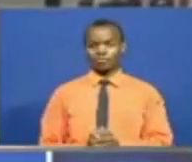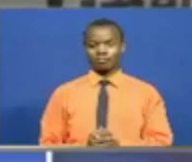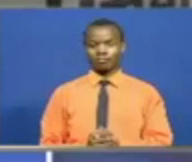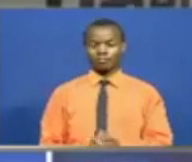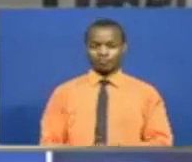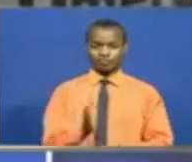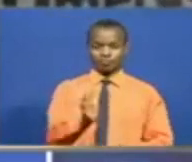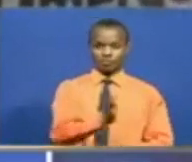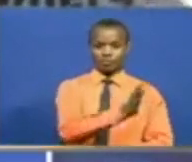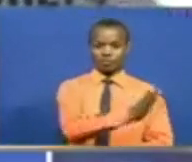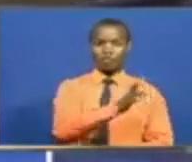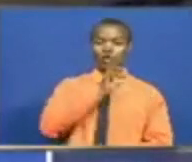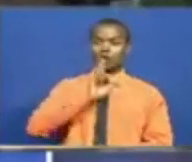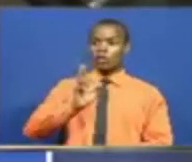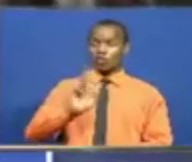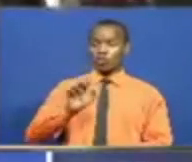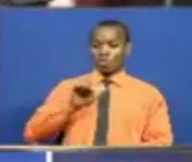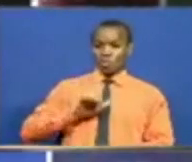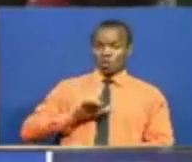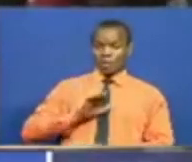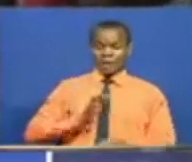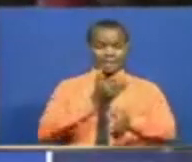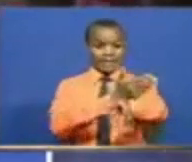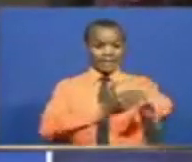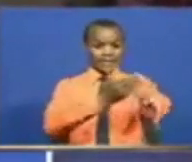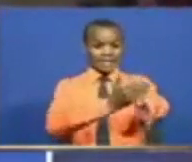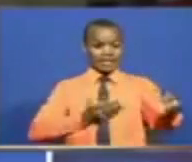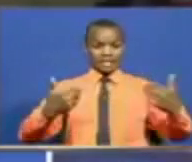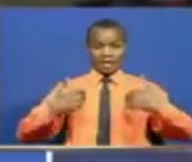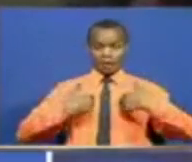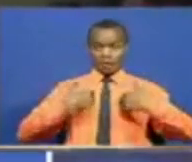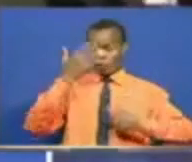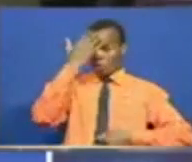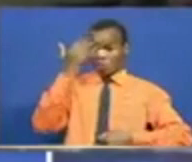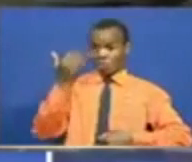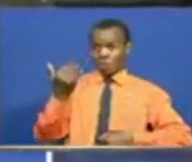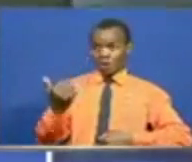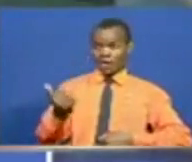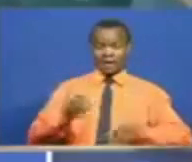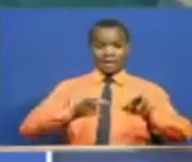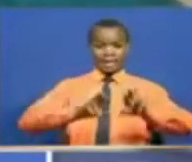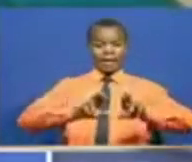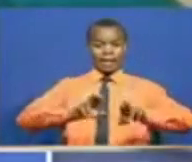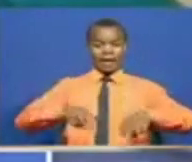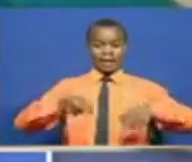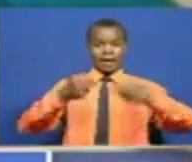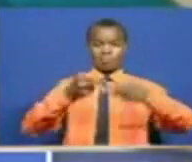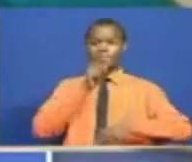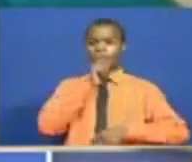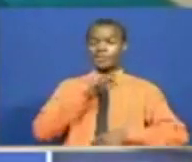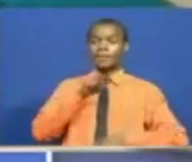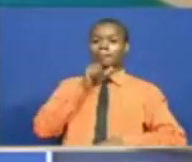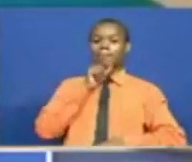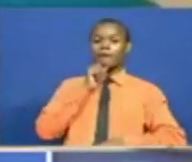Elsewhere in Ruiru, a middle-aged woman is nursing serious injuries after she was attacked and raped by an armed gang of men last